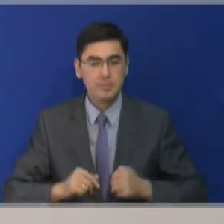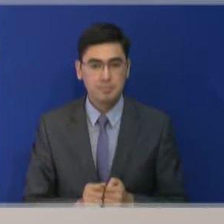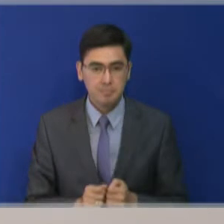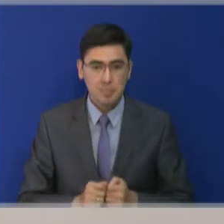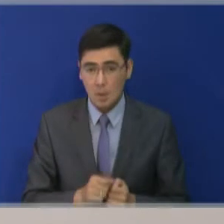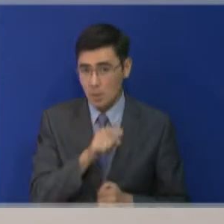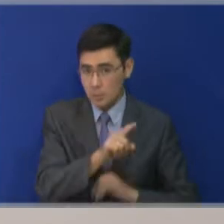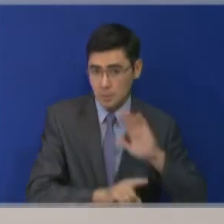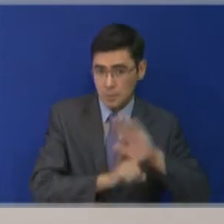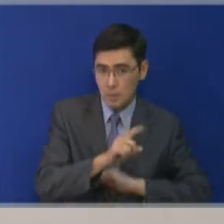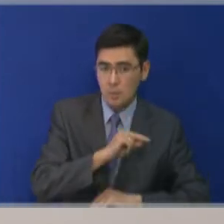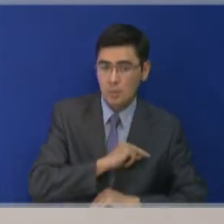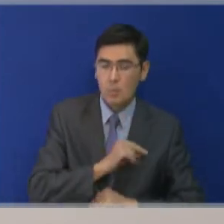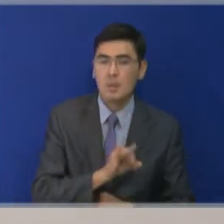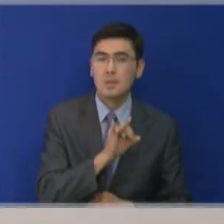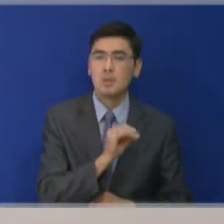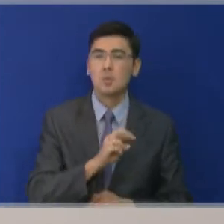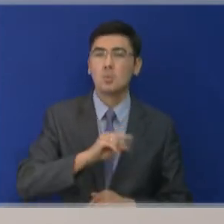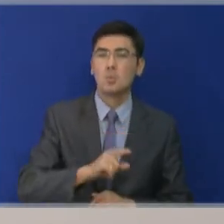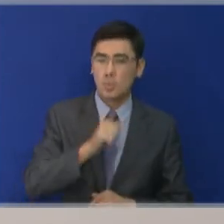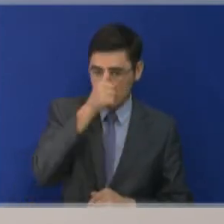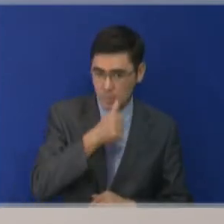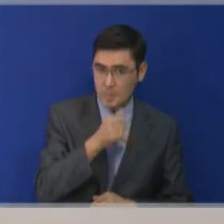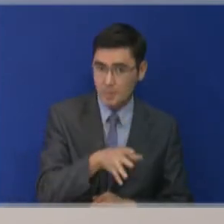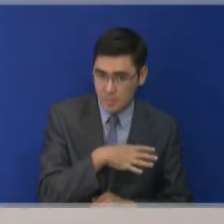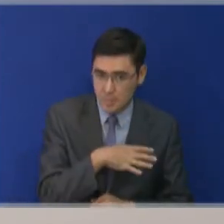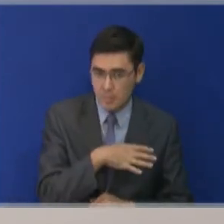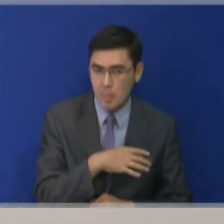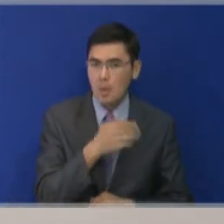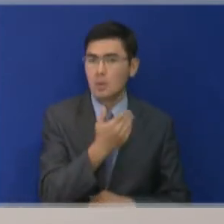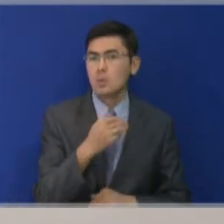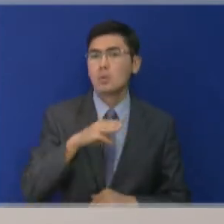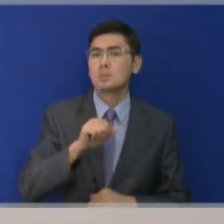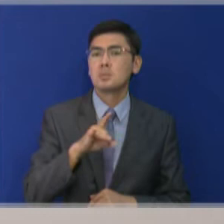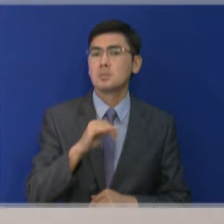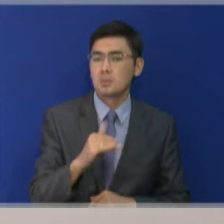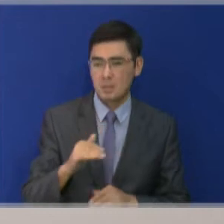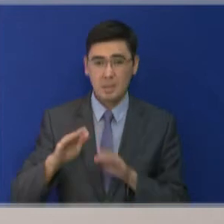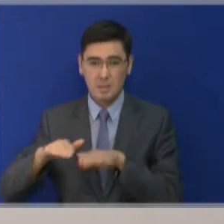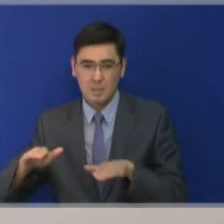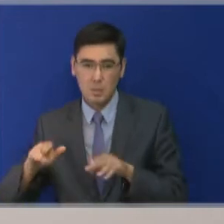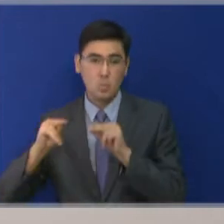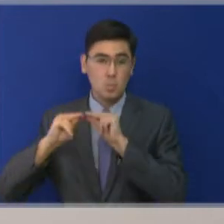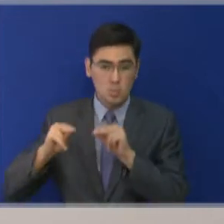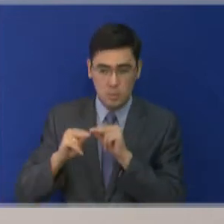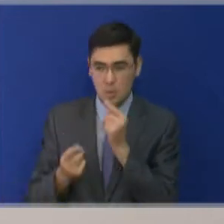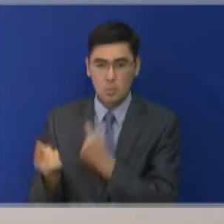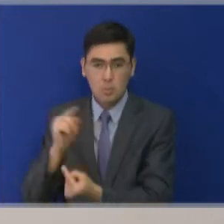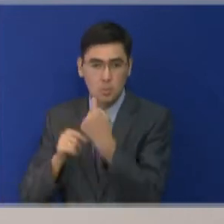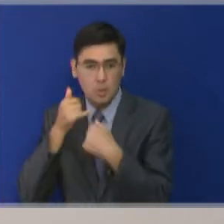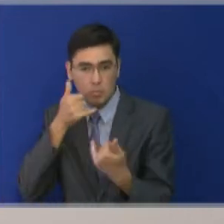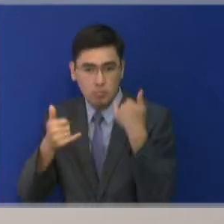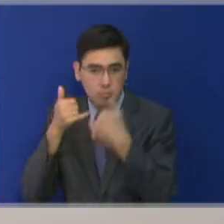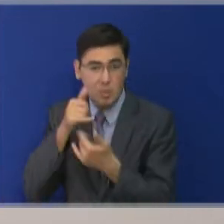қосылғандығы осы жылдың шілде айында белгілі болған еді. Аталған тарифтік жоспар барысында оқушылар мен ұстаздар бір-бірімен тегін сөйлесе